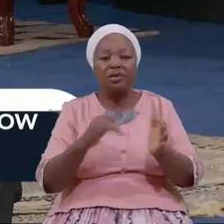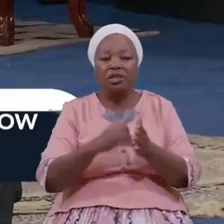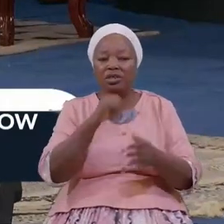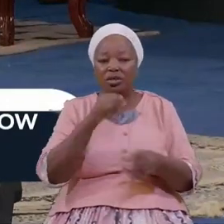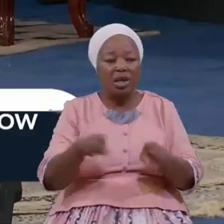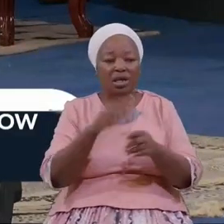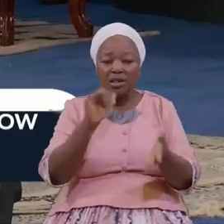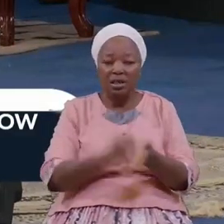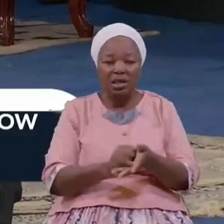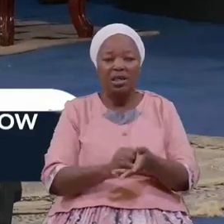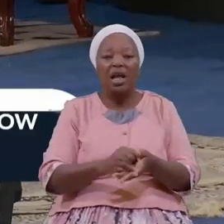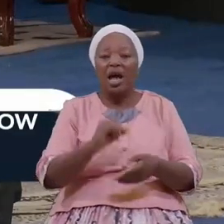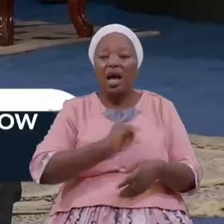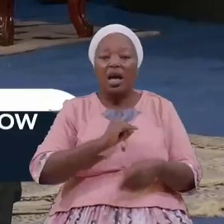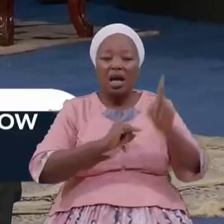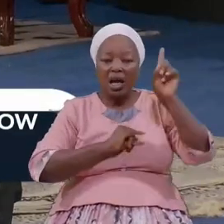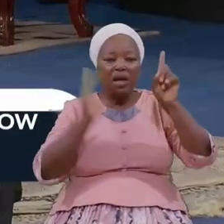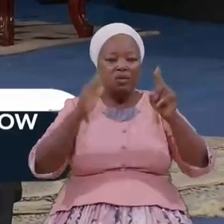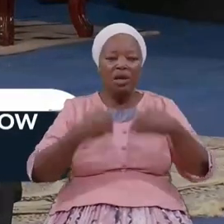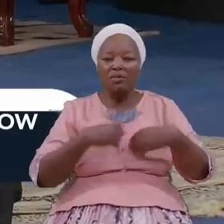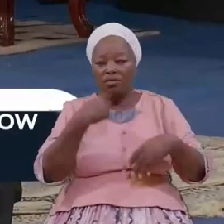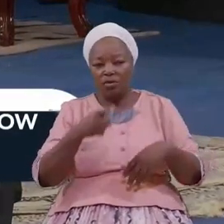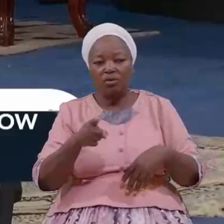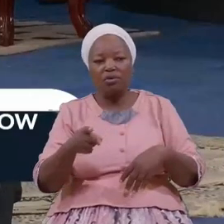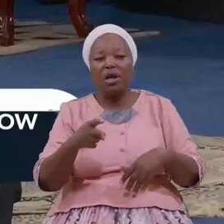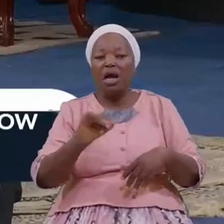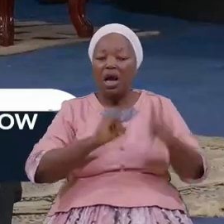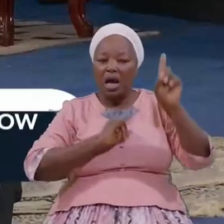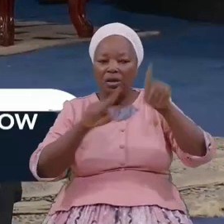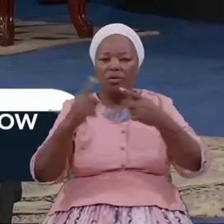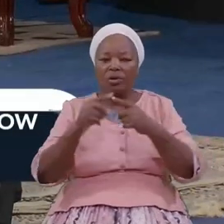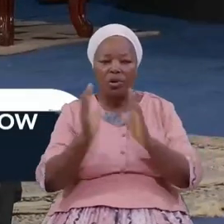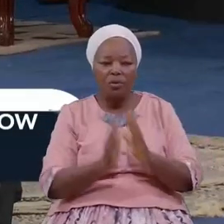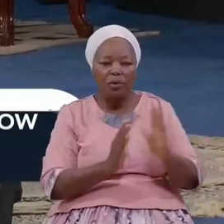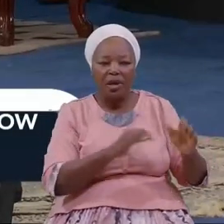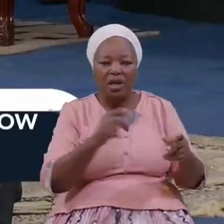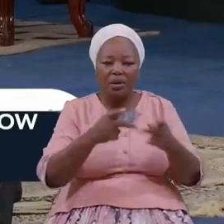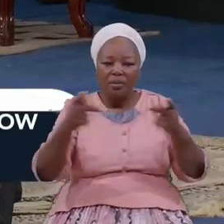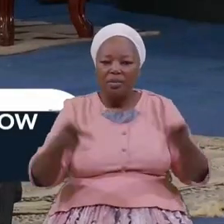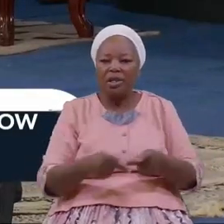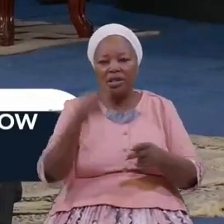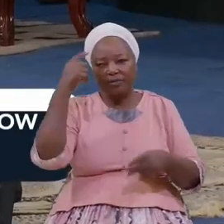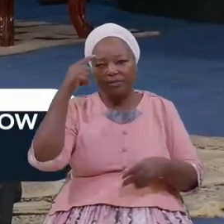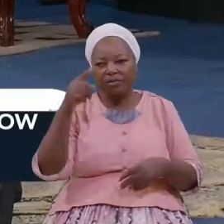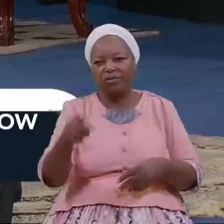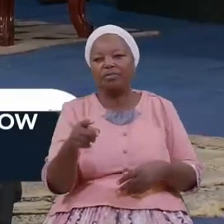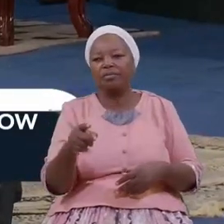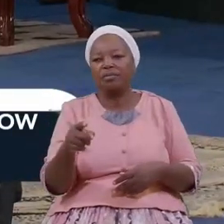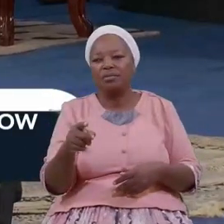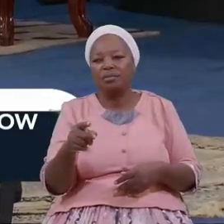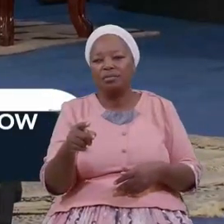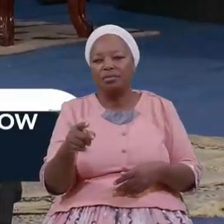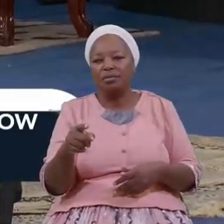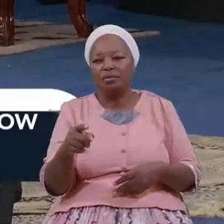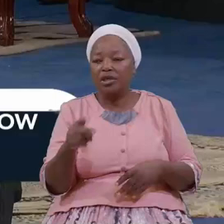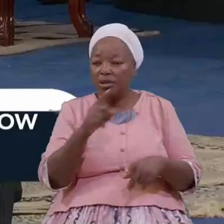cela n'était pas, je vous l'aurais dit. Je vais vous préparer une place. Ne vous en